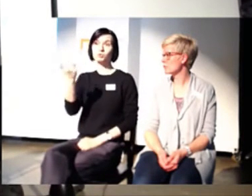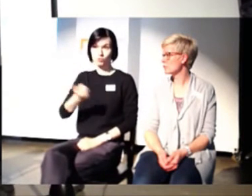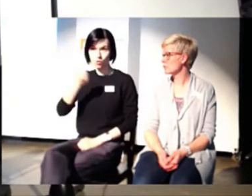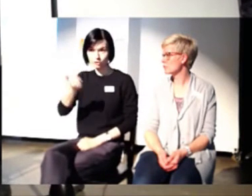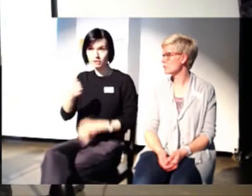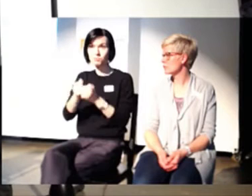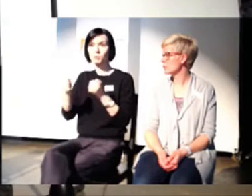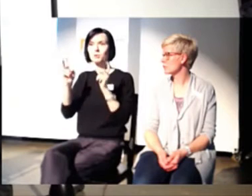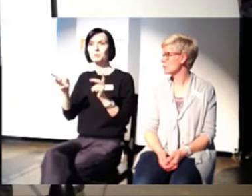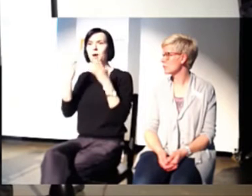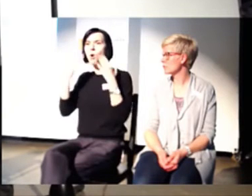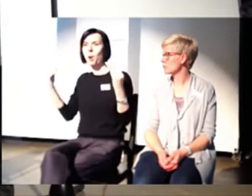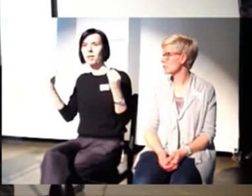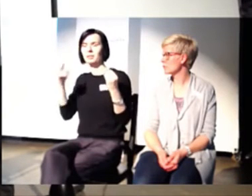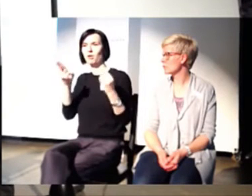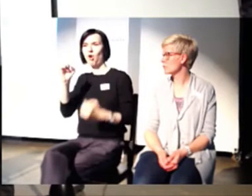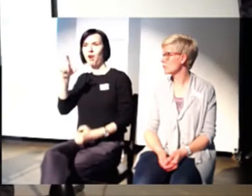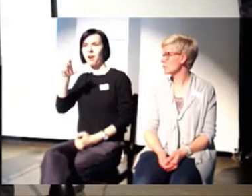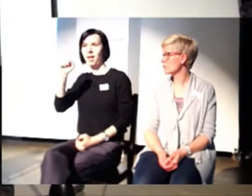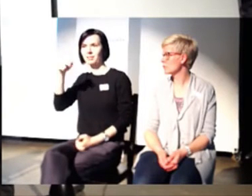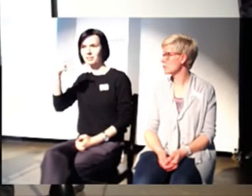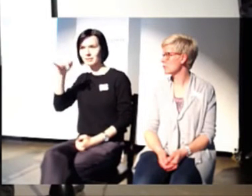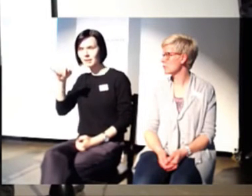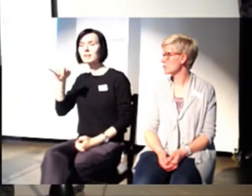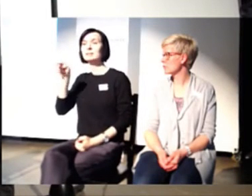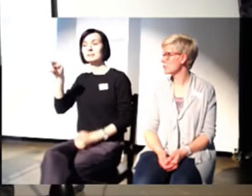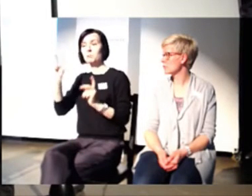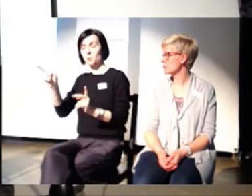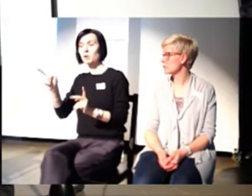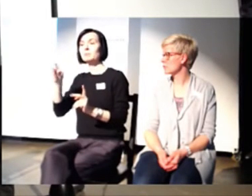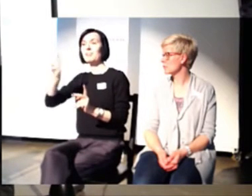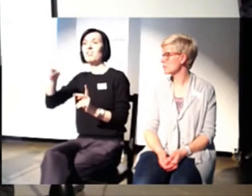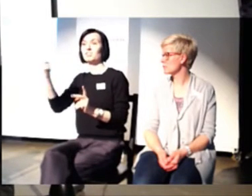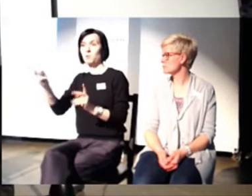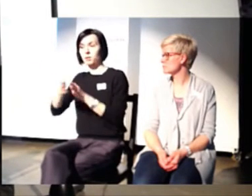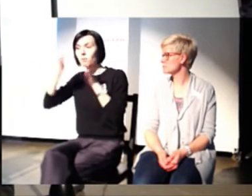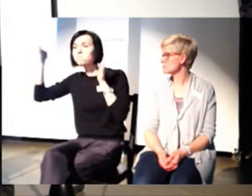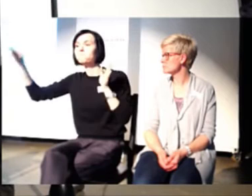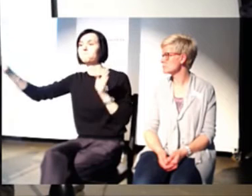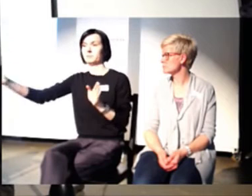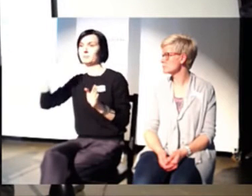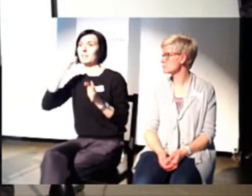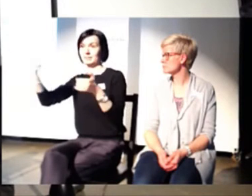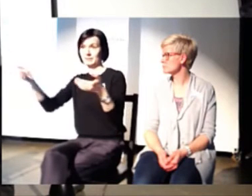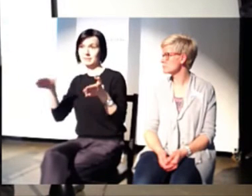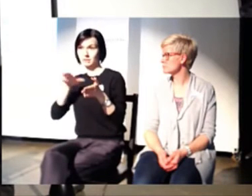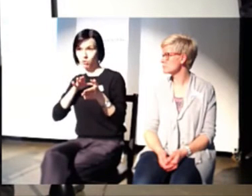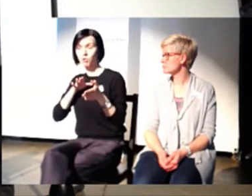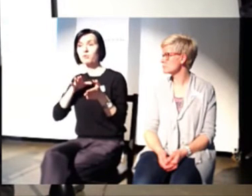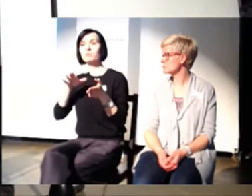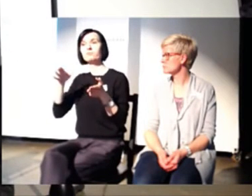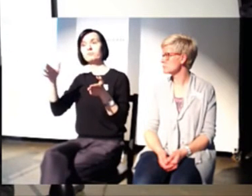tämmöisiä 2 vuoden kestäviä residenssejä, jotka voi luokitella jo enemmän jatkokoulutuksen